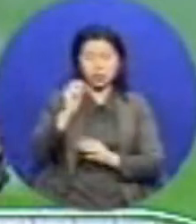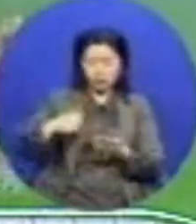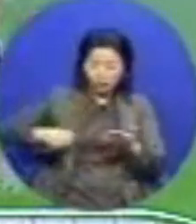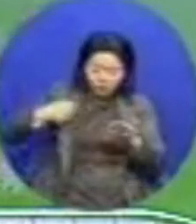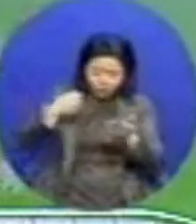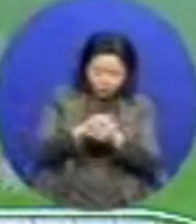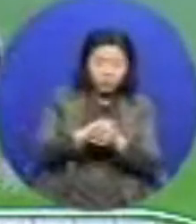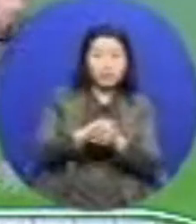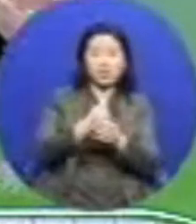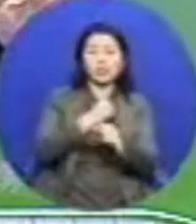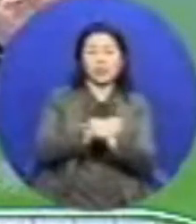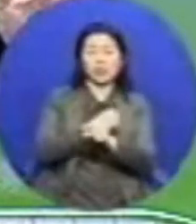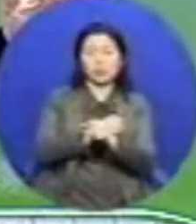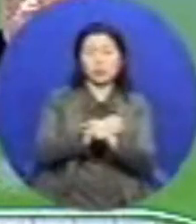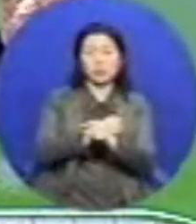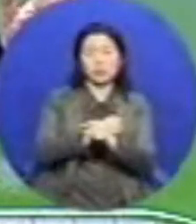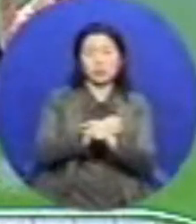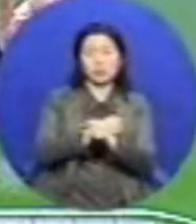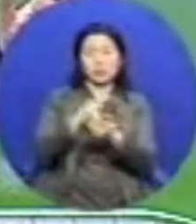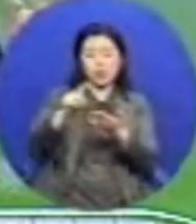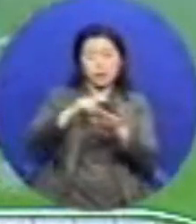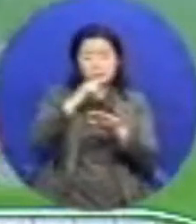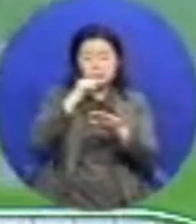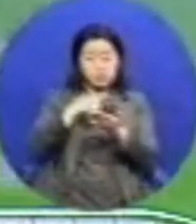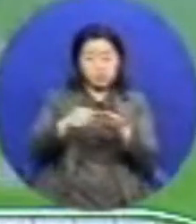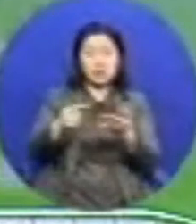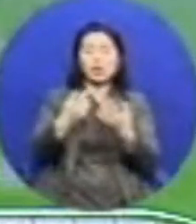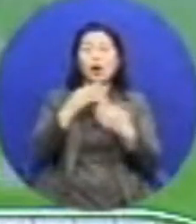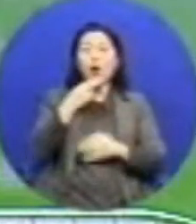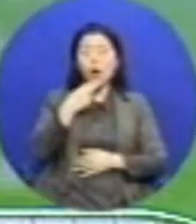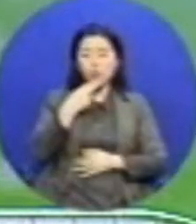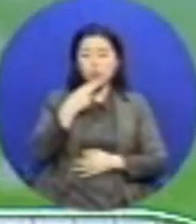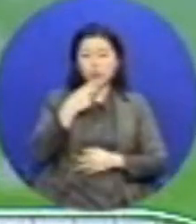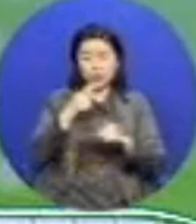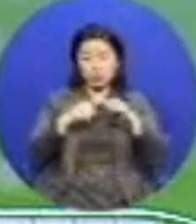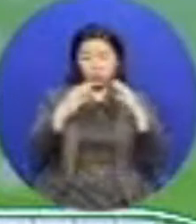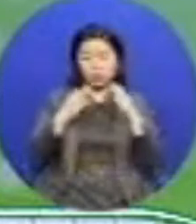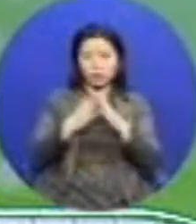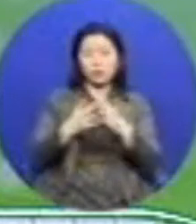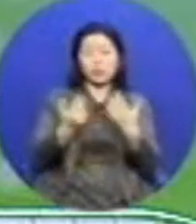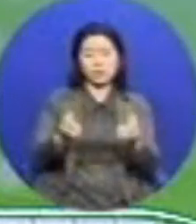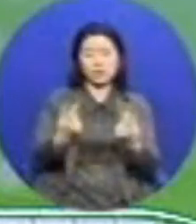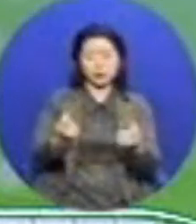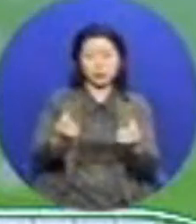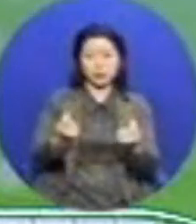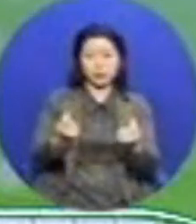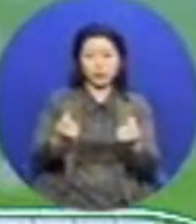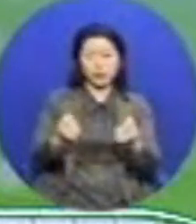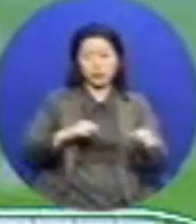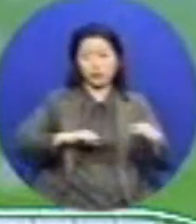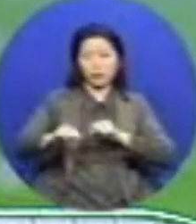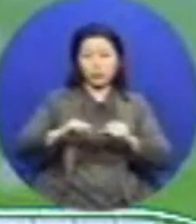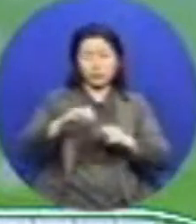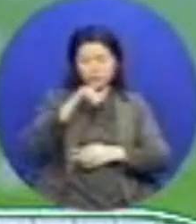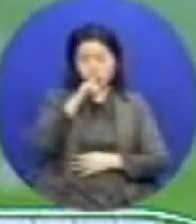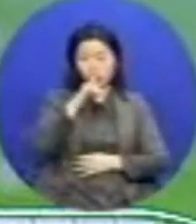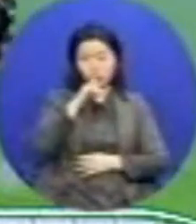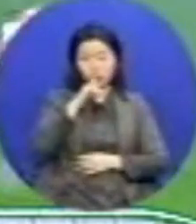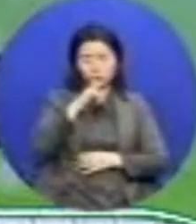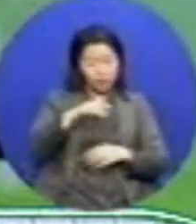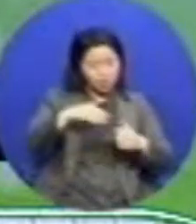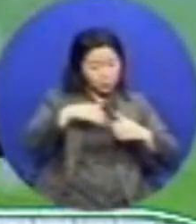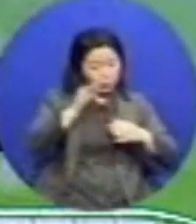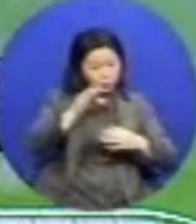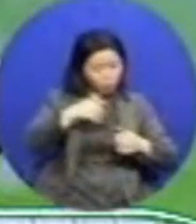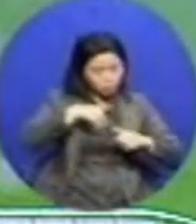그래서 비도 없는 교회처럼 제가 교회 목회를 합니다 도와 줘야 될 것 섬겨 b 를 보내야 될 것 예배당을